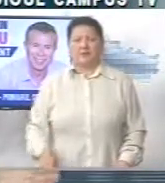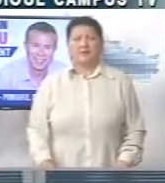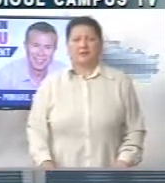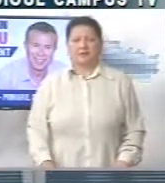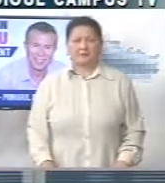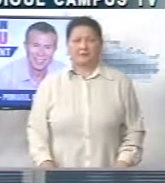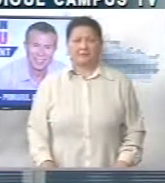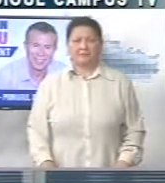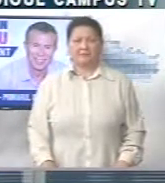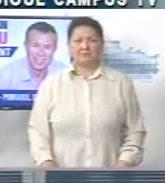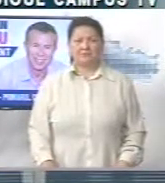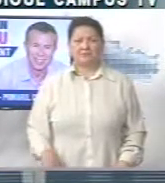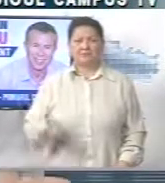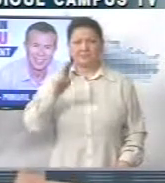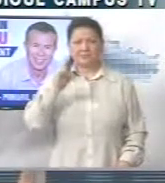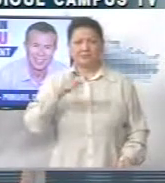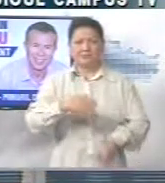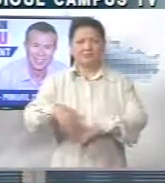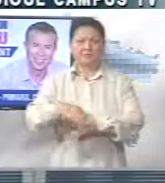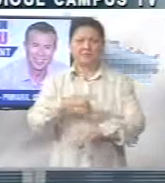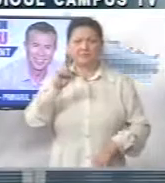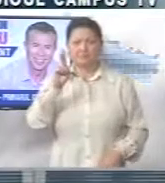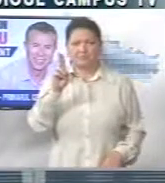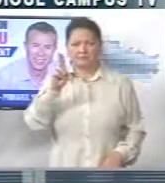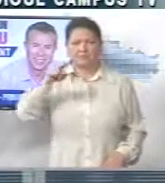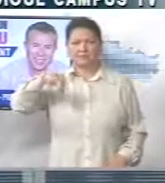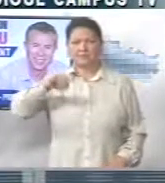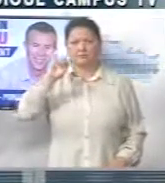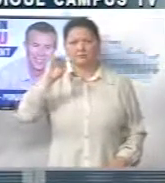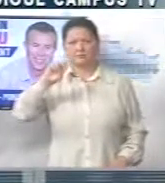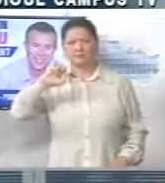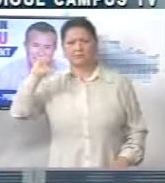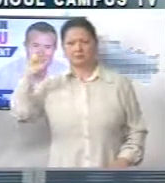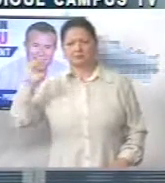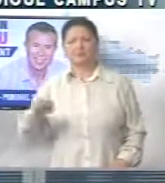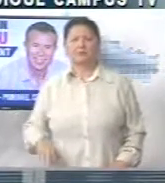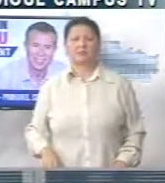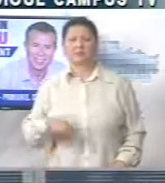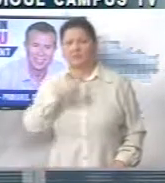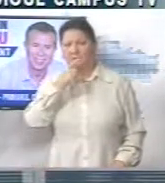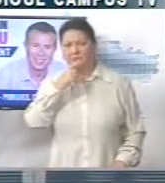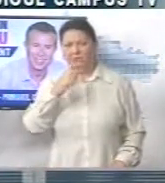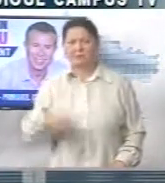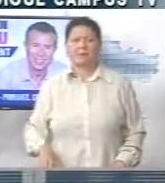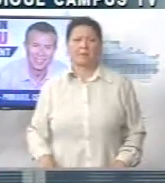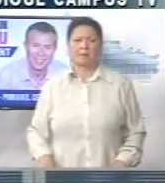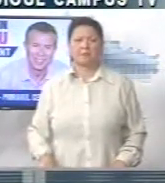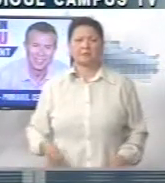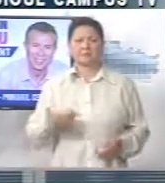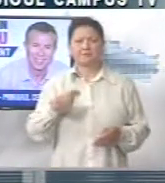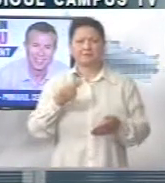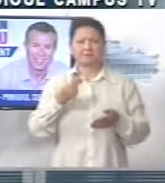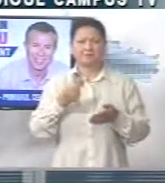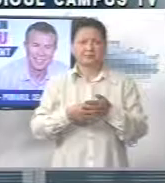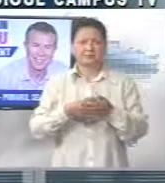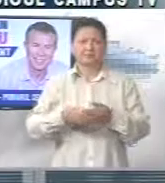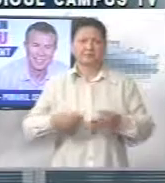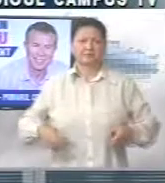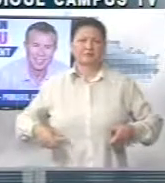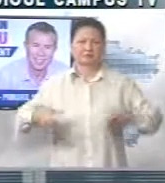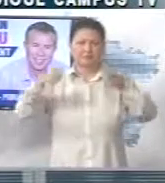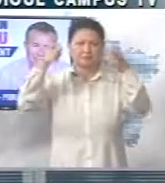În zona de Unirii Nord au apărut zona de hipermarketuri, în alte zone, la fel, puncte de interes pe